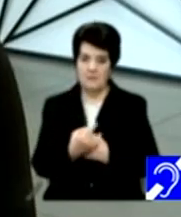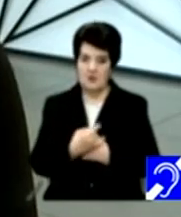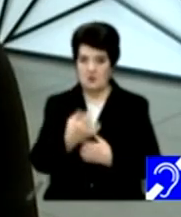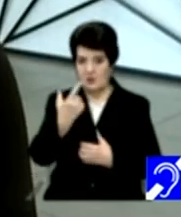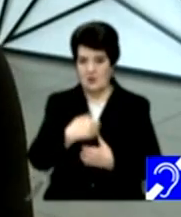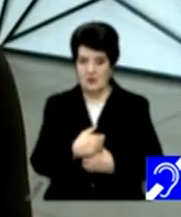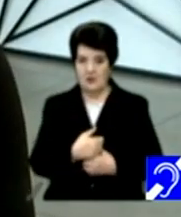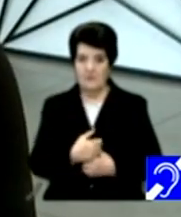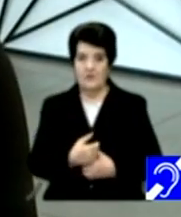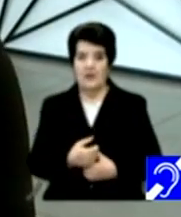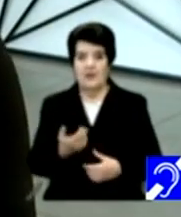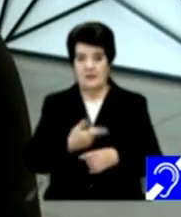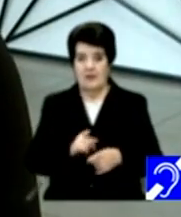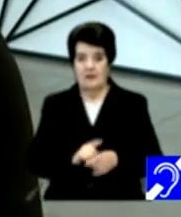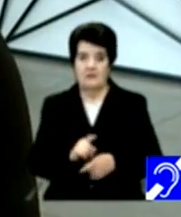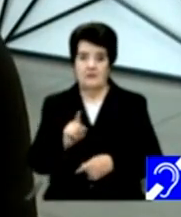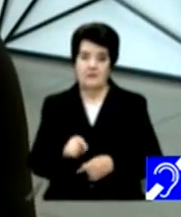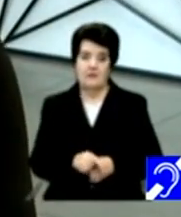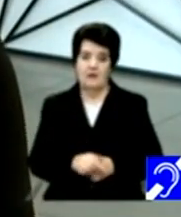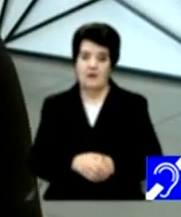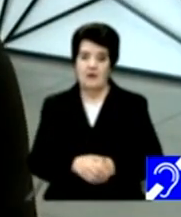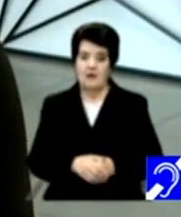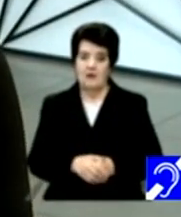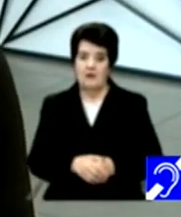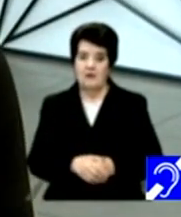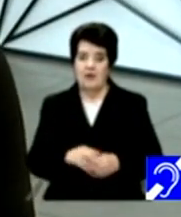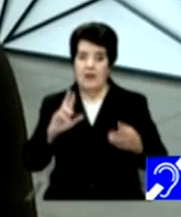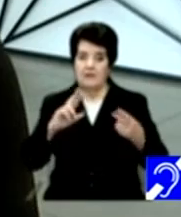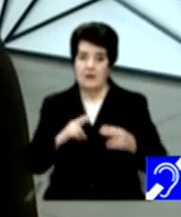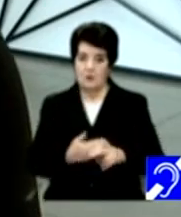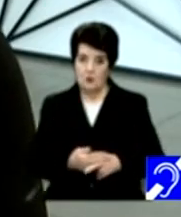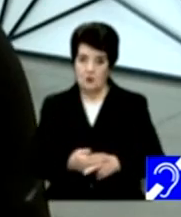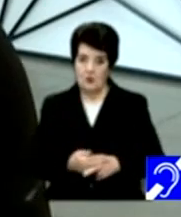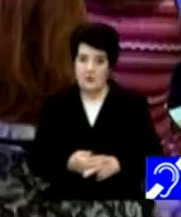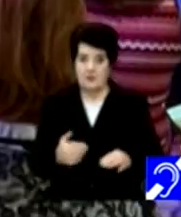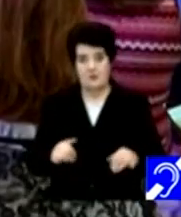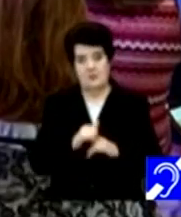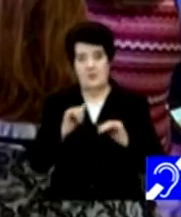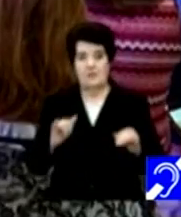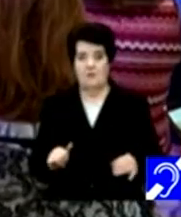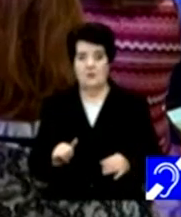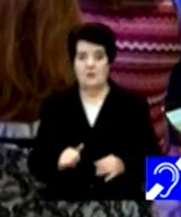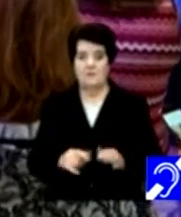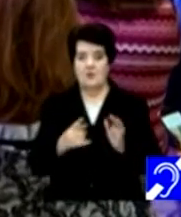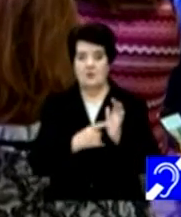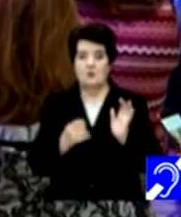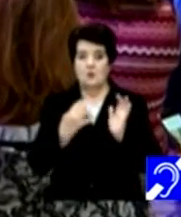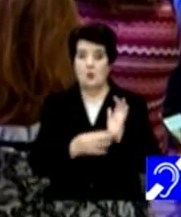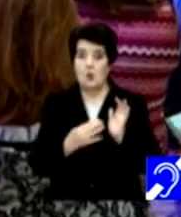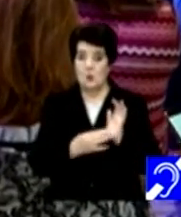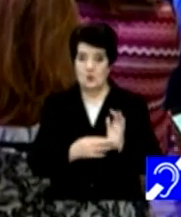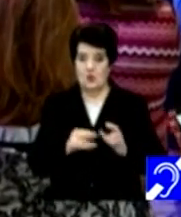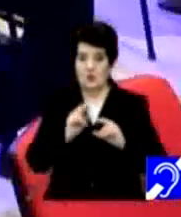nu vrem, noi trebuie să fim în aceeași tendință cu tehnologiile și să ne dezvoltăm. 590 de profesori